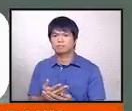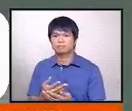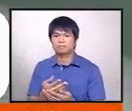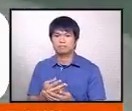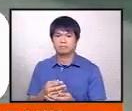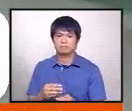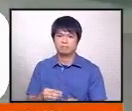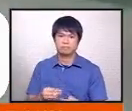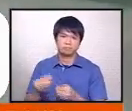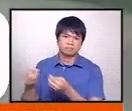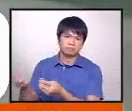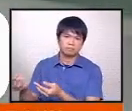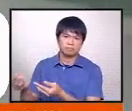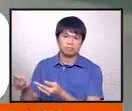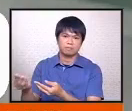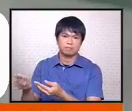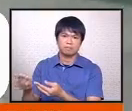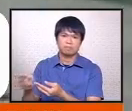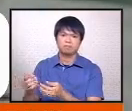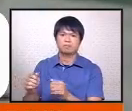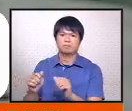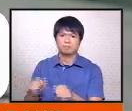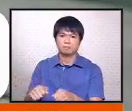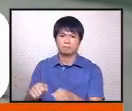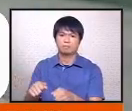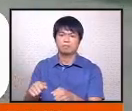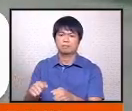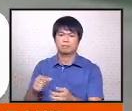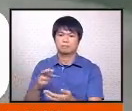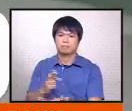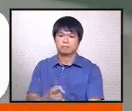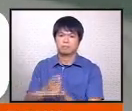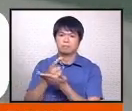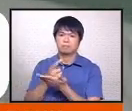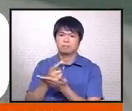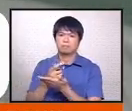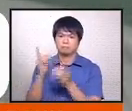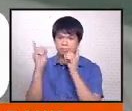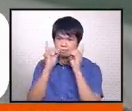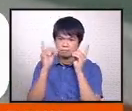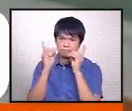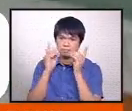for possible drug rehabilitation at the meantime sa